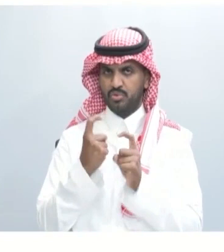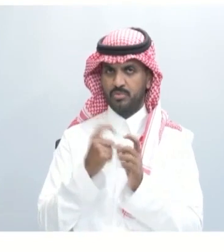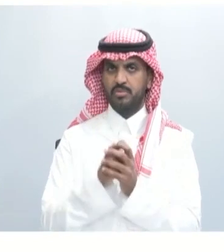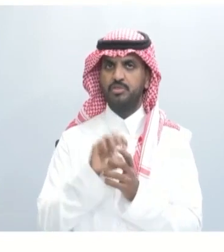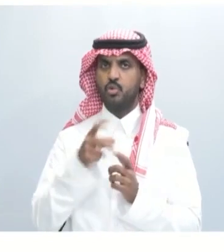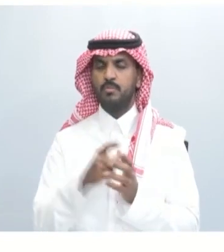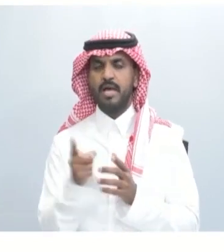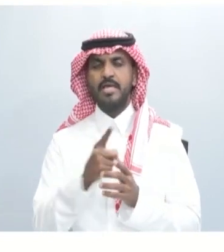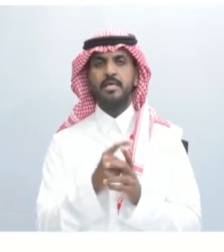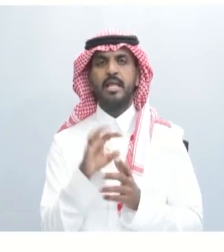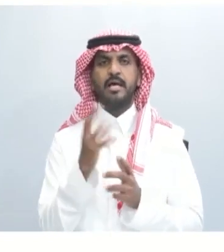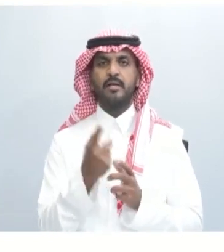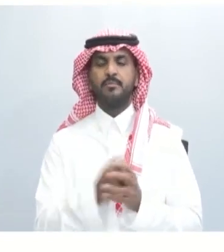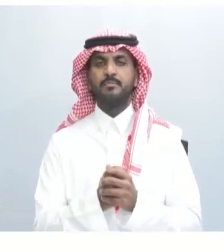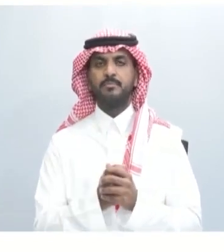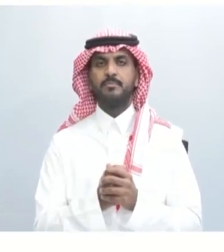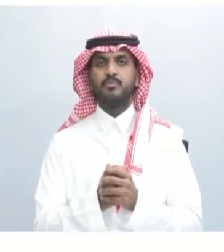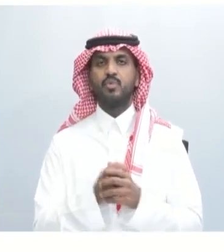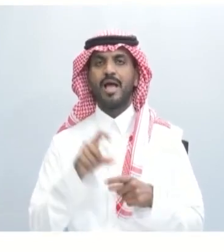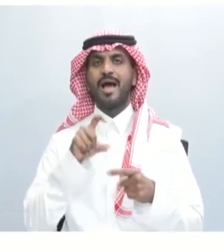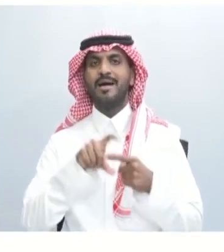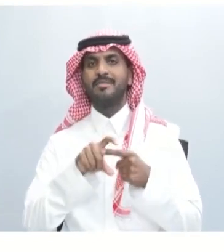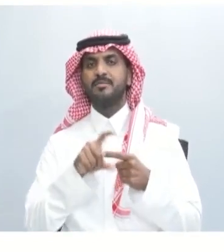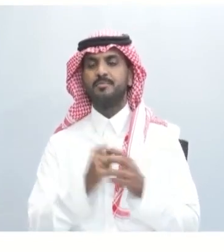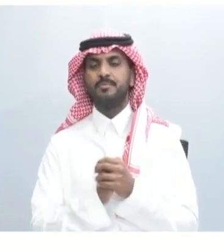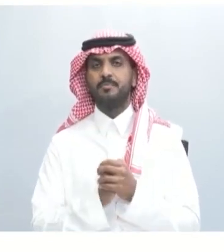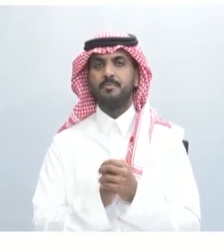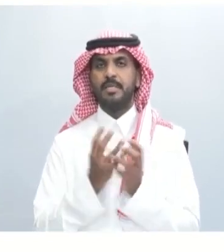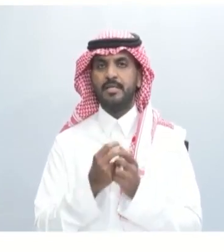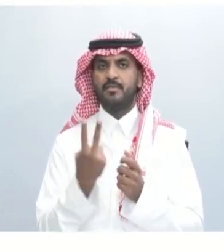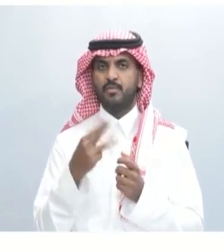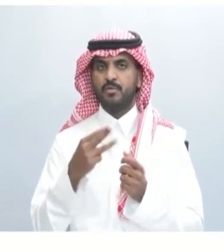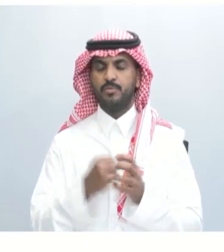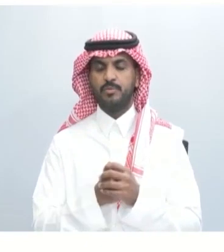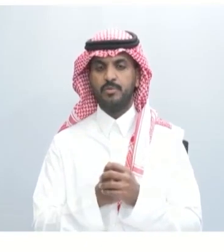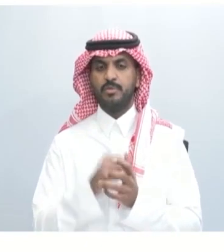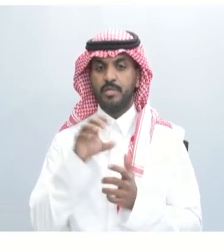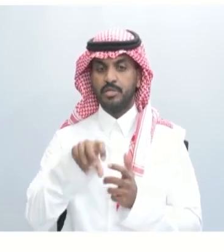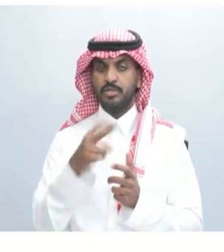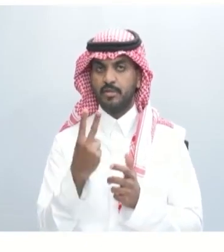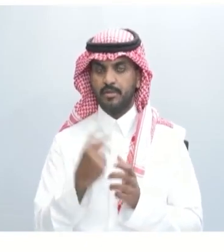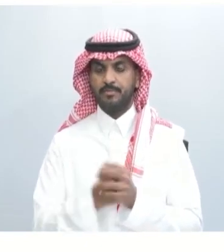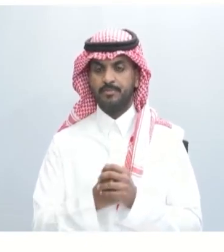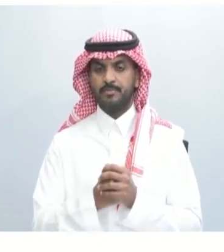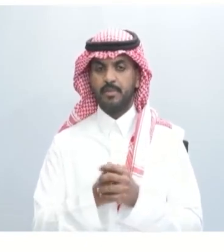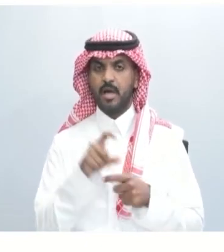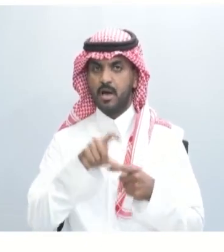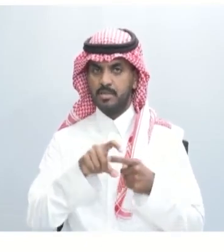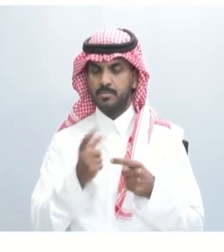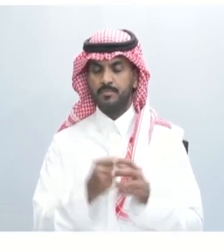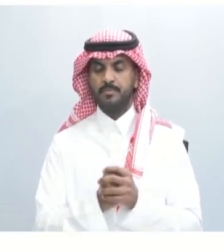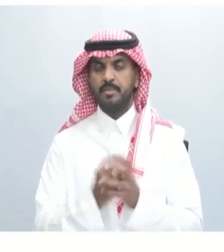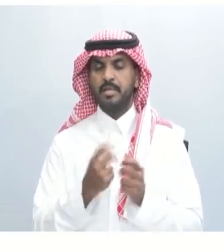اي هذه الاعداد قاسم للعدد 32 نجد ان الاثنان قاسم للعدد